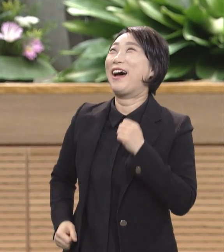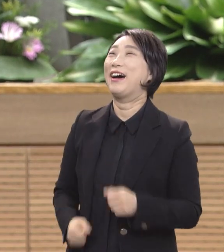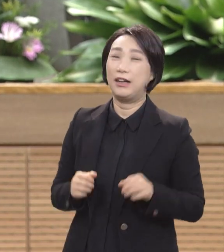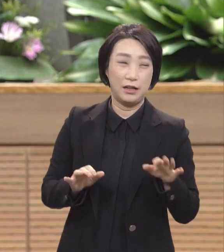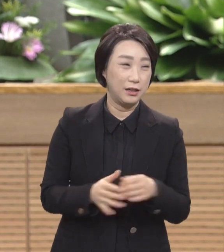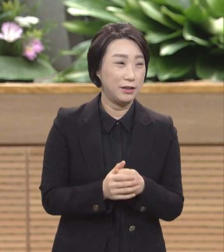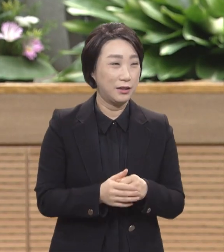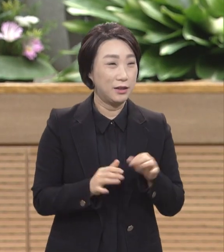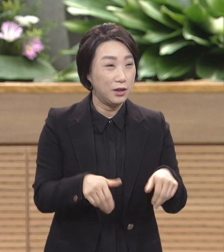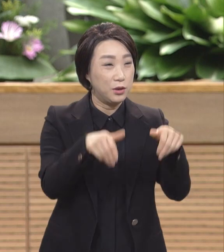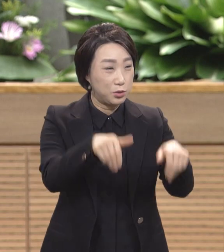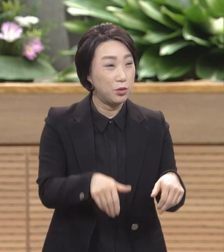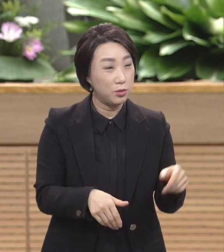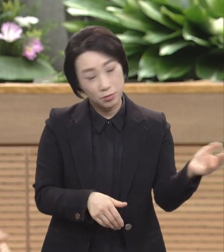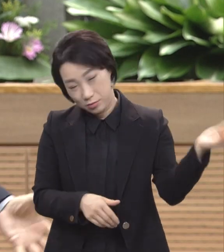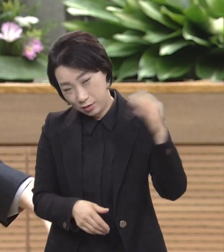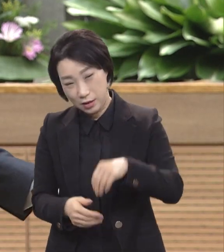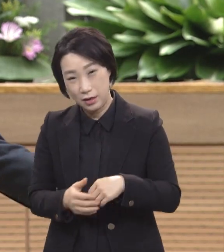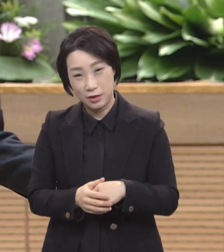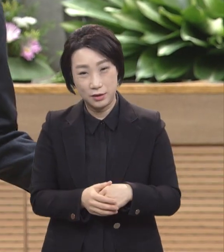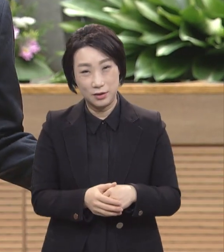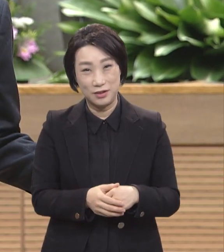종들아